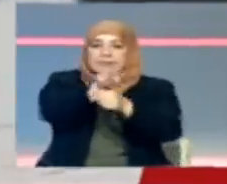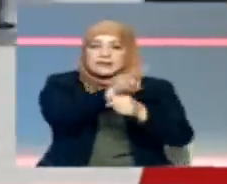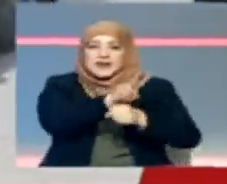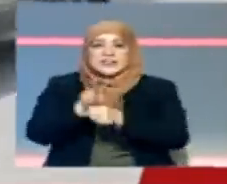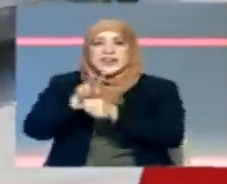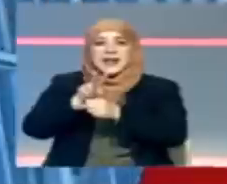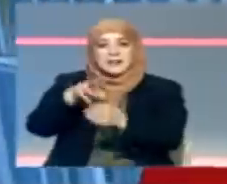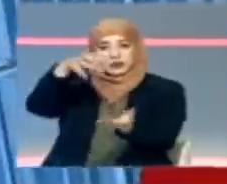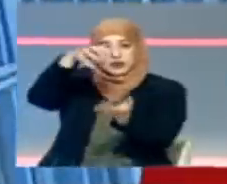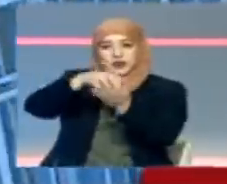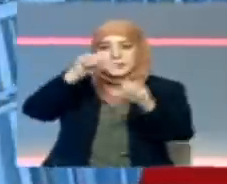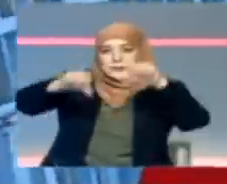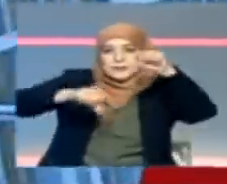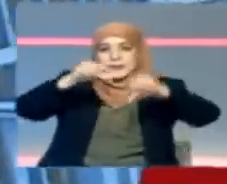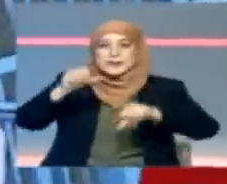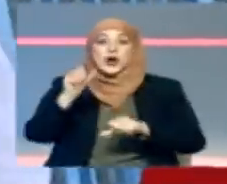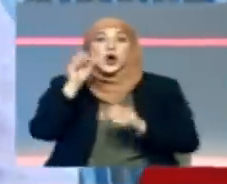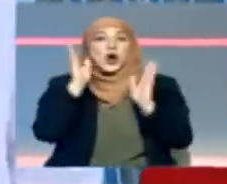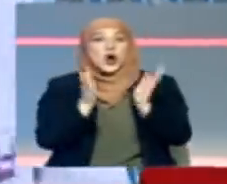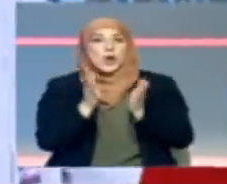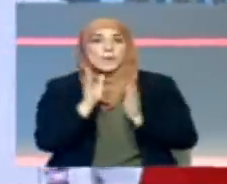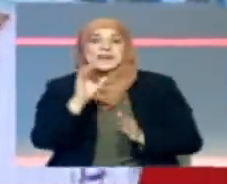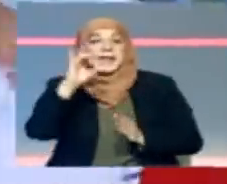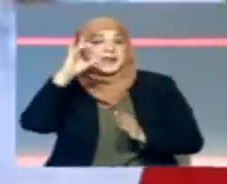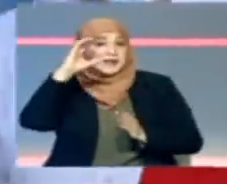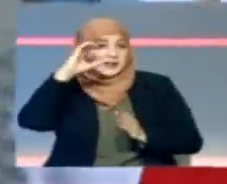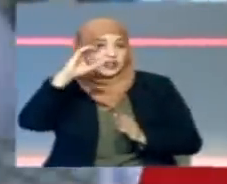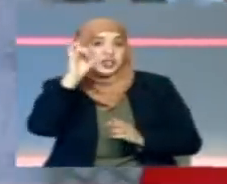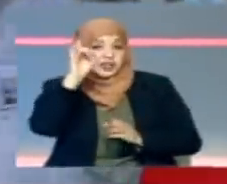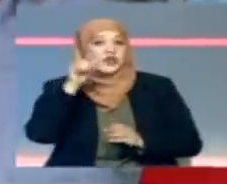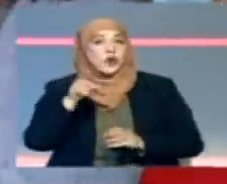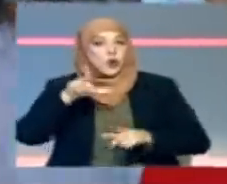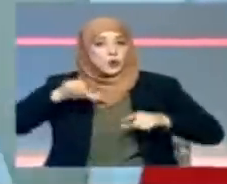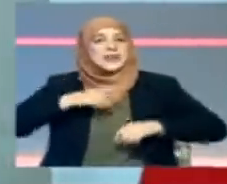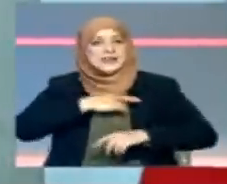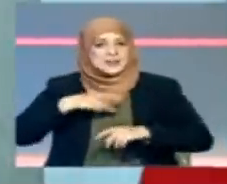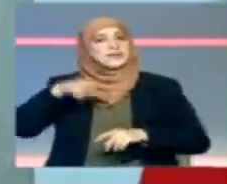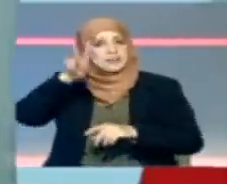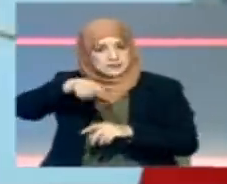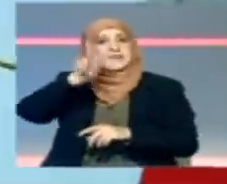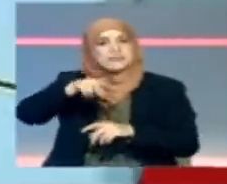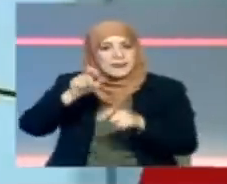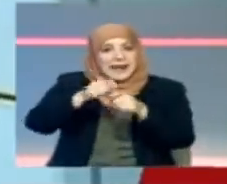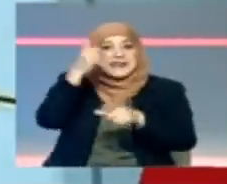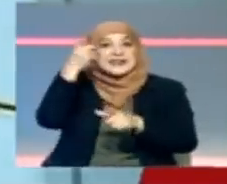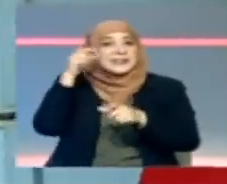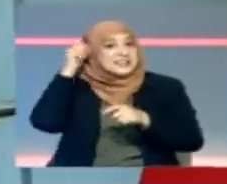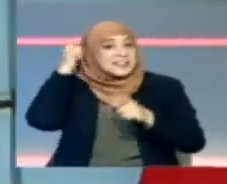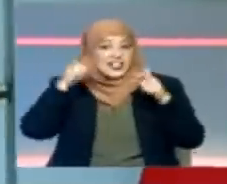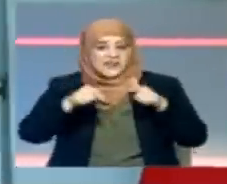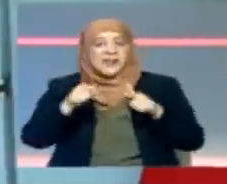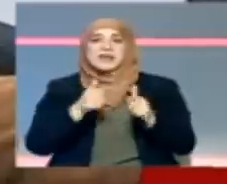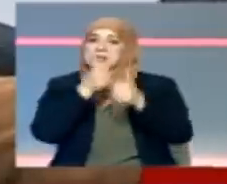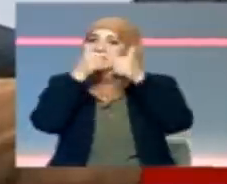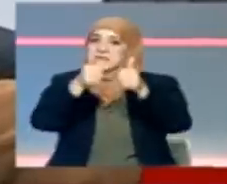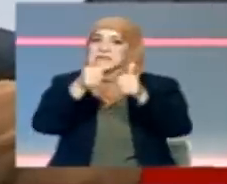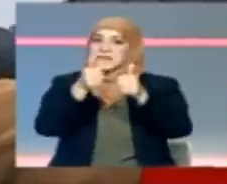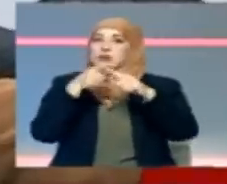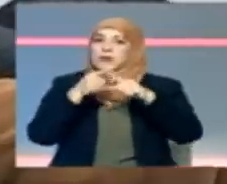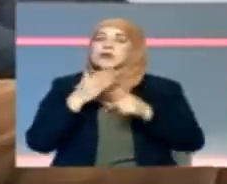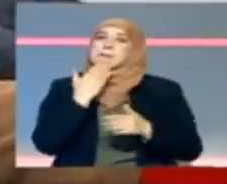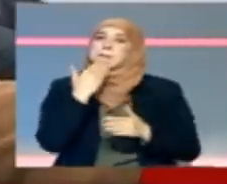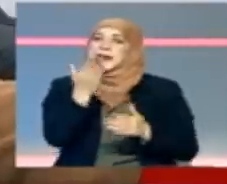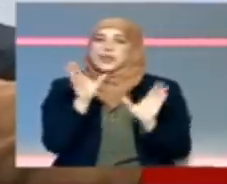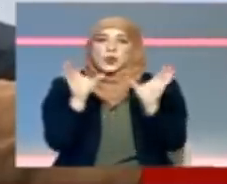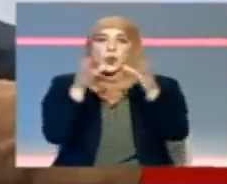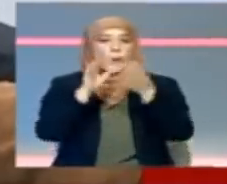للمخبر المرجعي بشرنيكول، أكد وزير الصحة عبد اللطيف المكي أهمية هذا الاكتشاف العلمي مثمنا جهود كل الفريق. حبيت